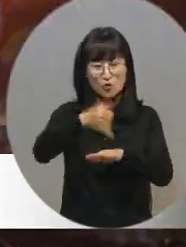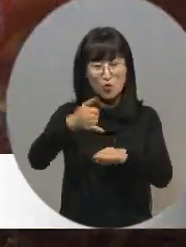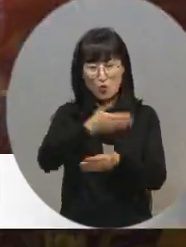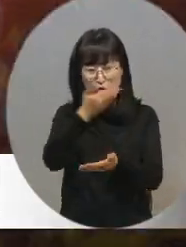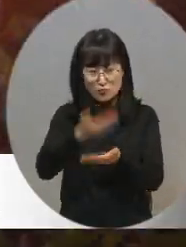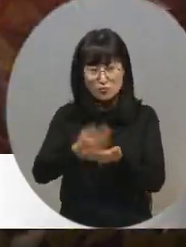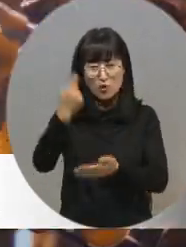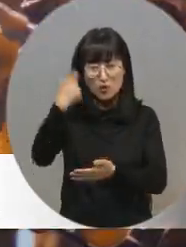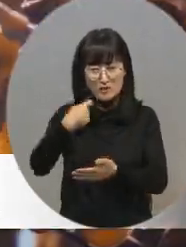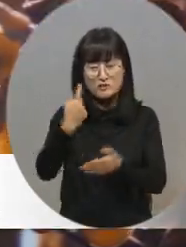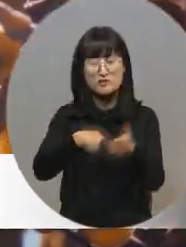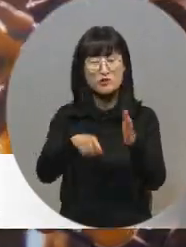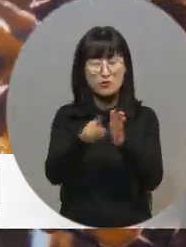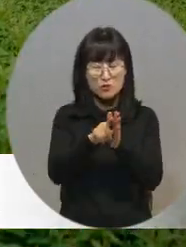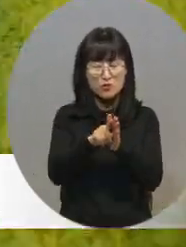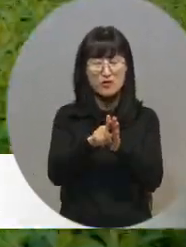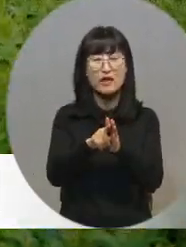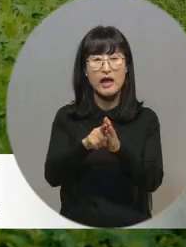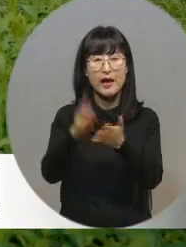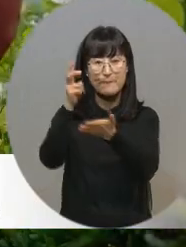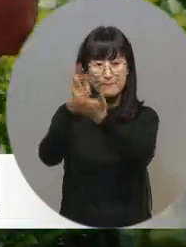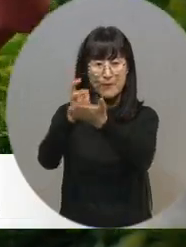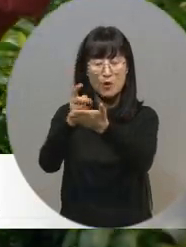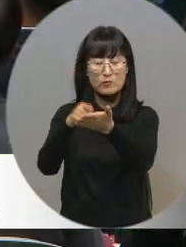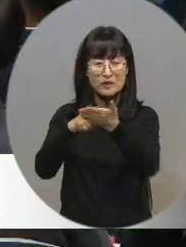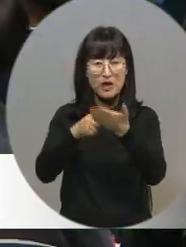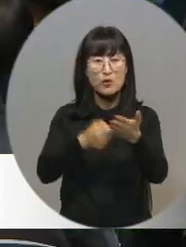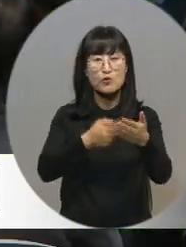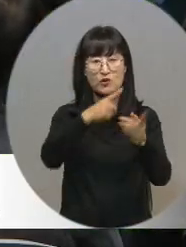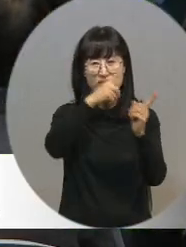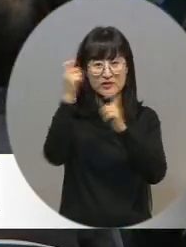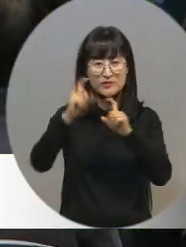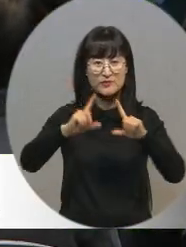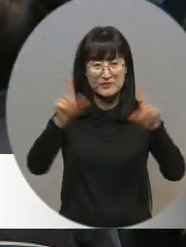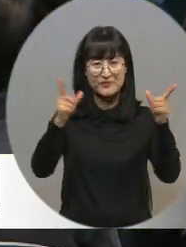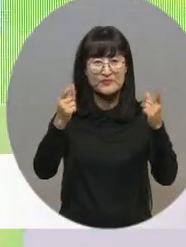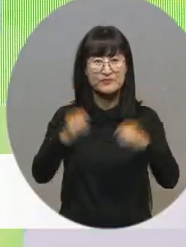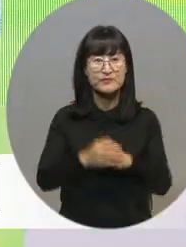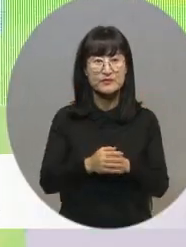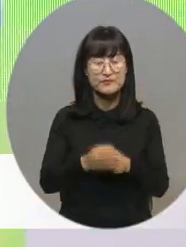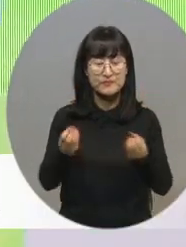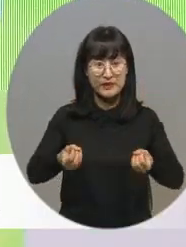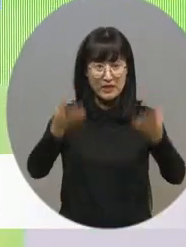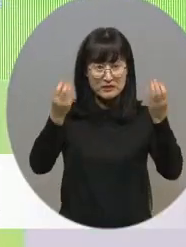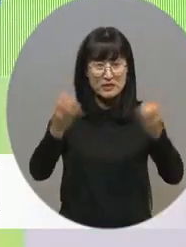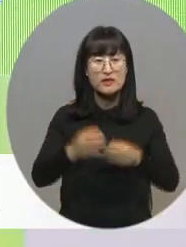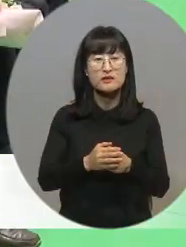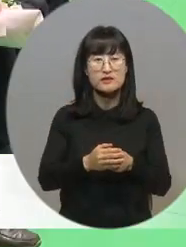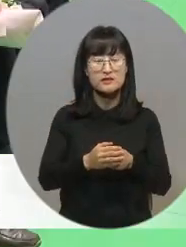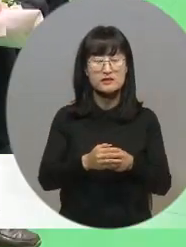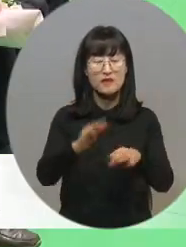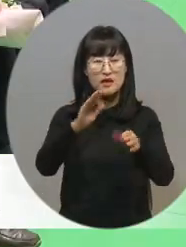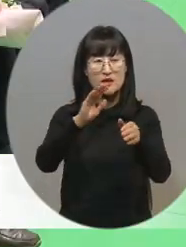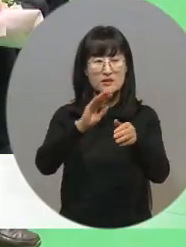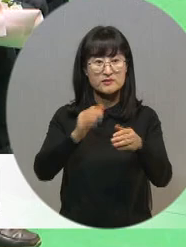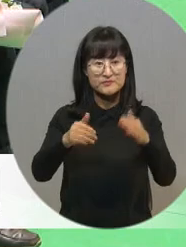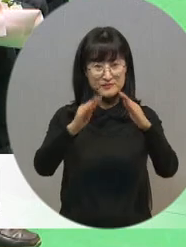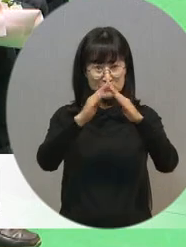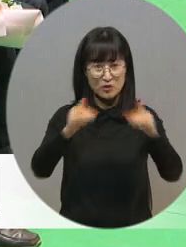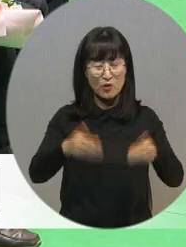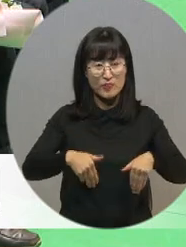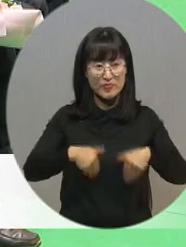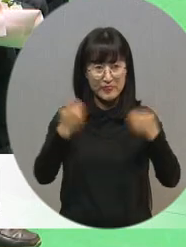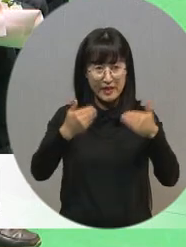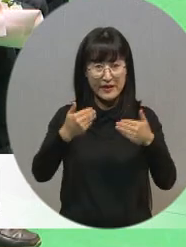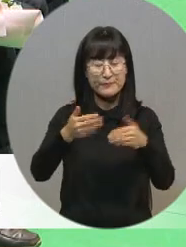위해 지정된 법정 기념일입니다. 이날 행사에는 김영록 전남도지사, 김태균